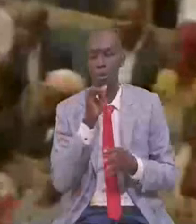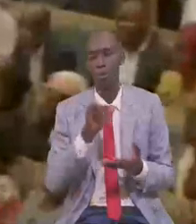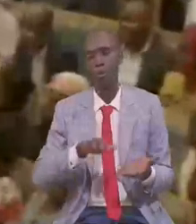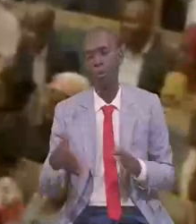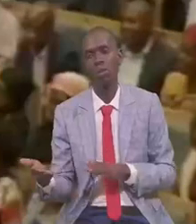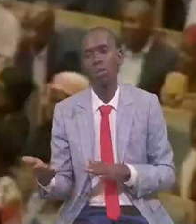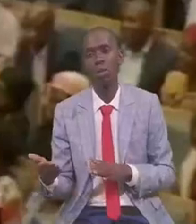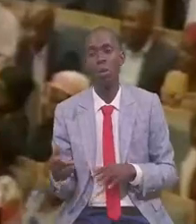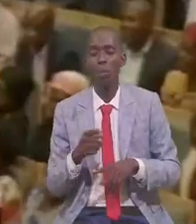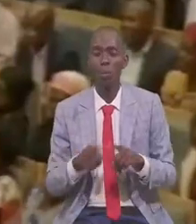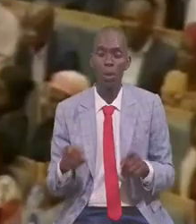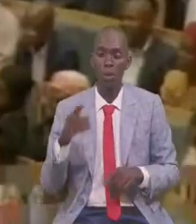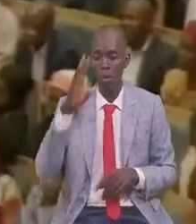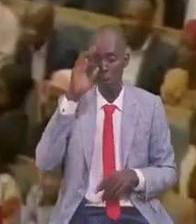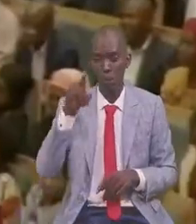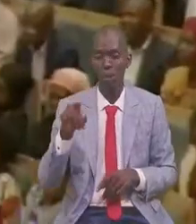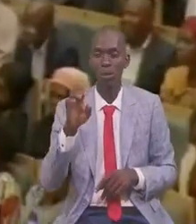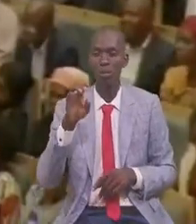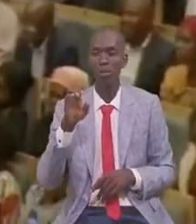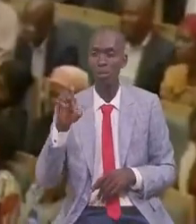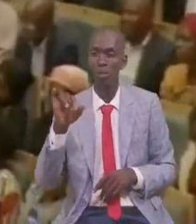Il dit, mais son ministère n'avait pas fini.